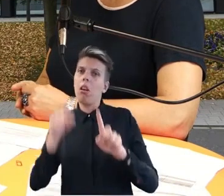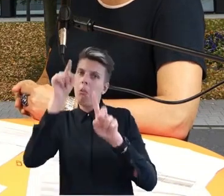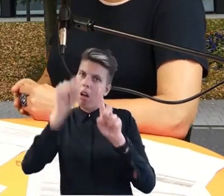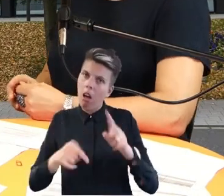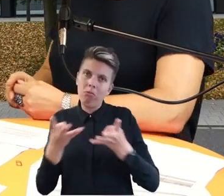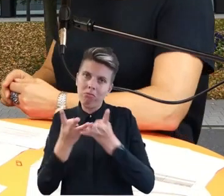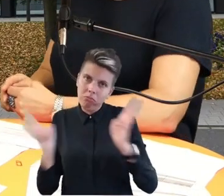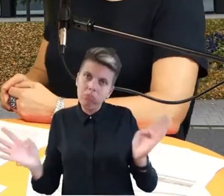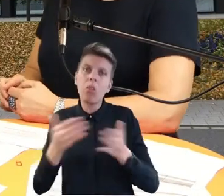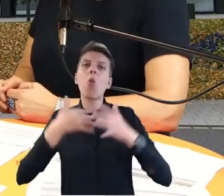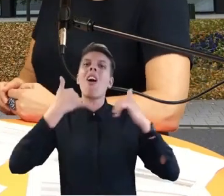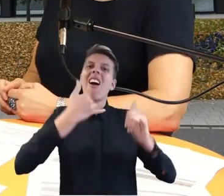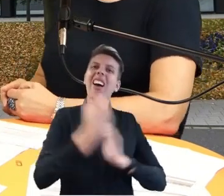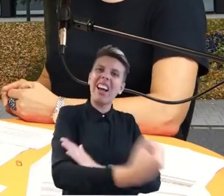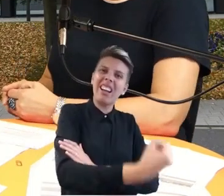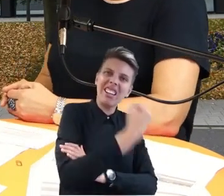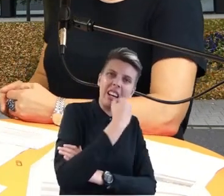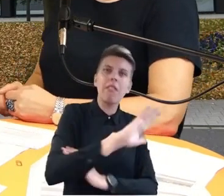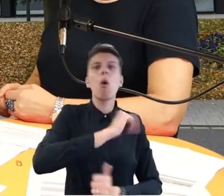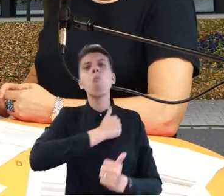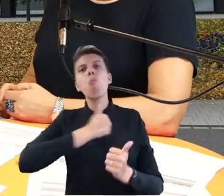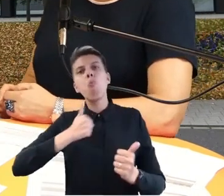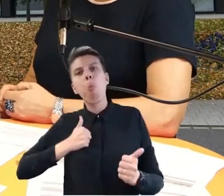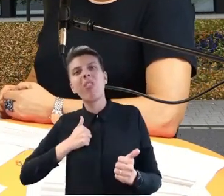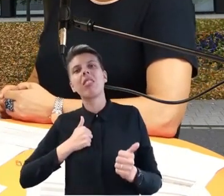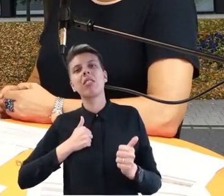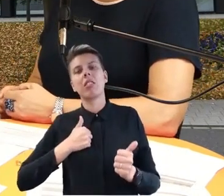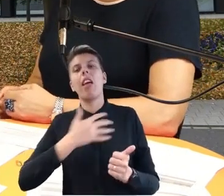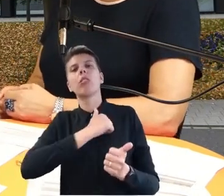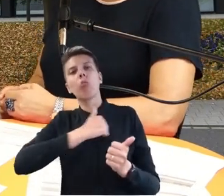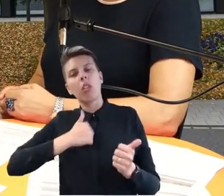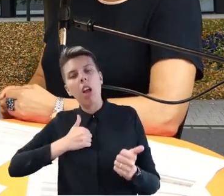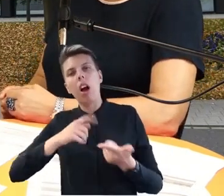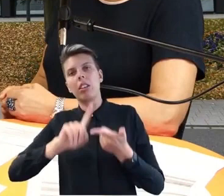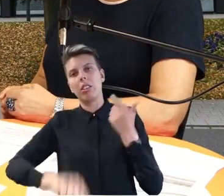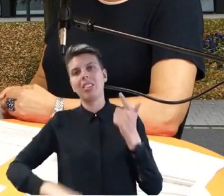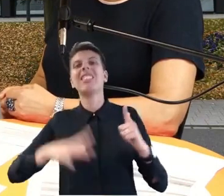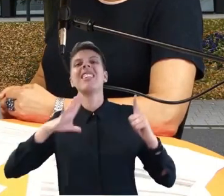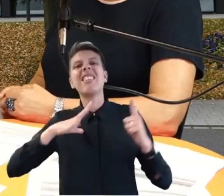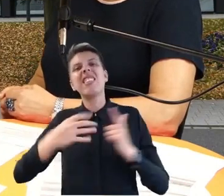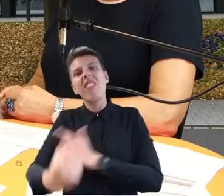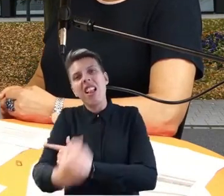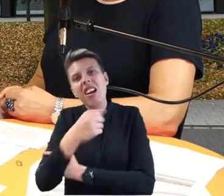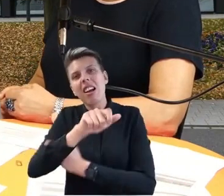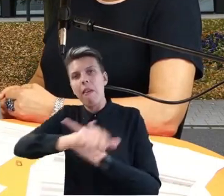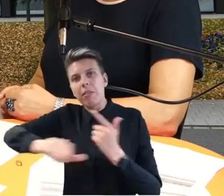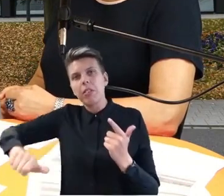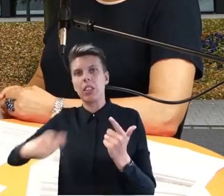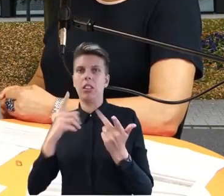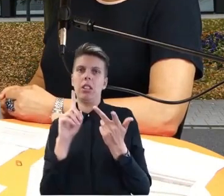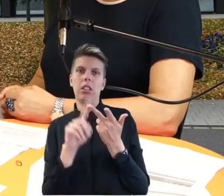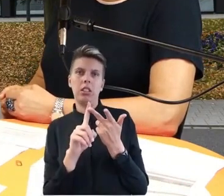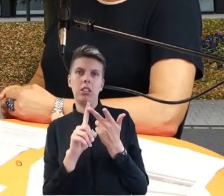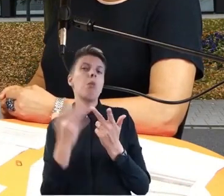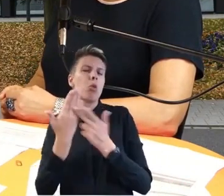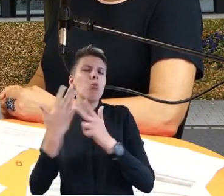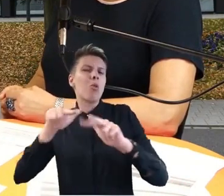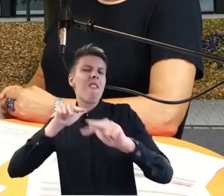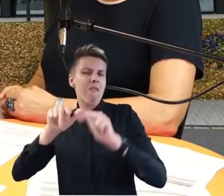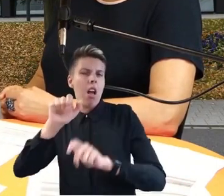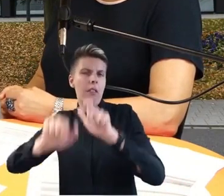streitkräfte bundeswehr soldatinnen und soldaten zivile kräfte also aus verwaltungen